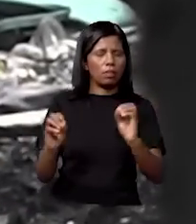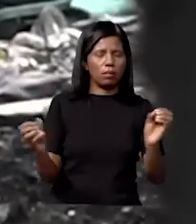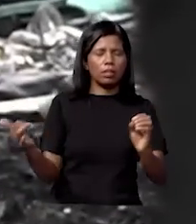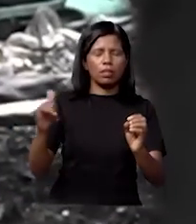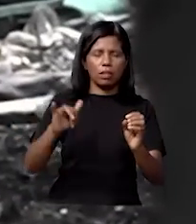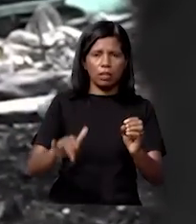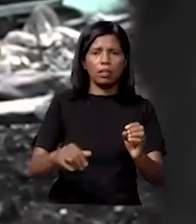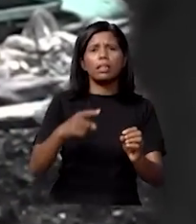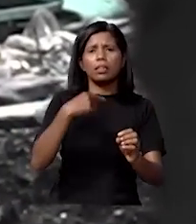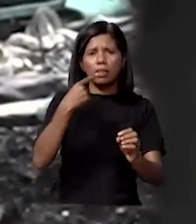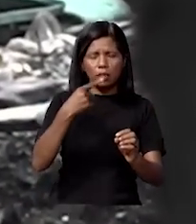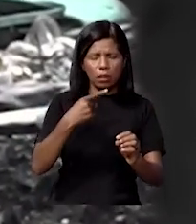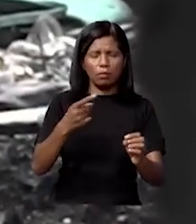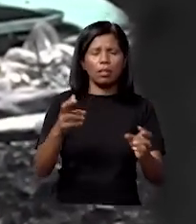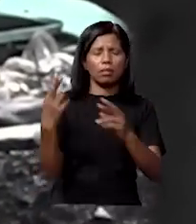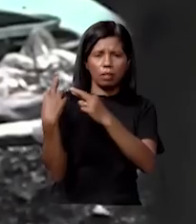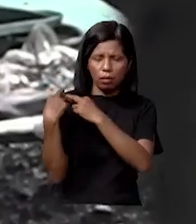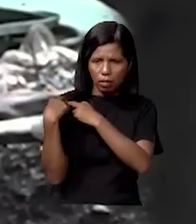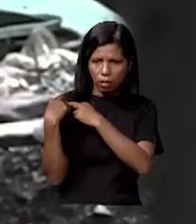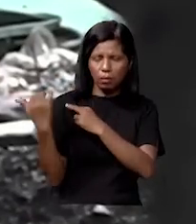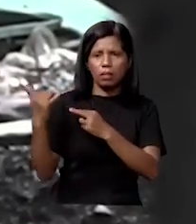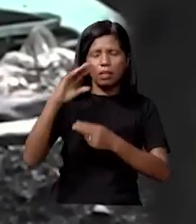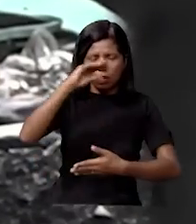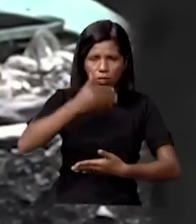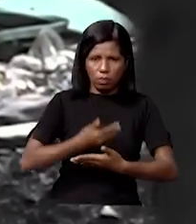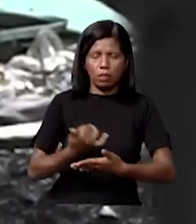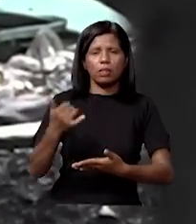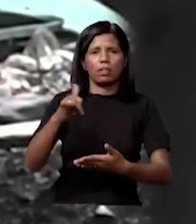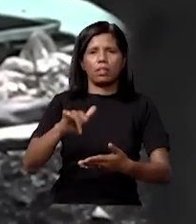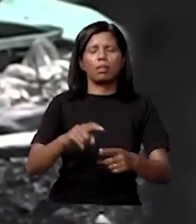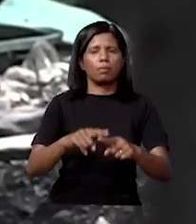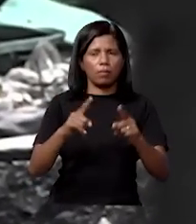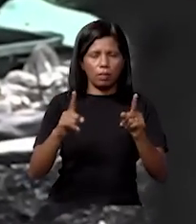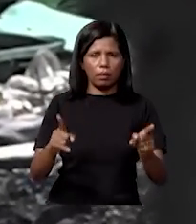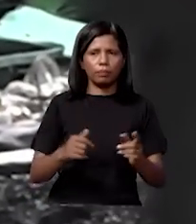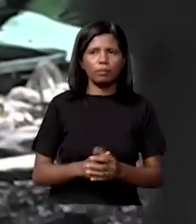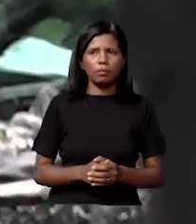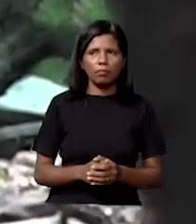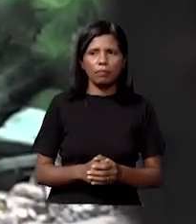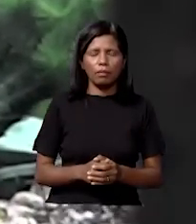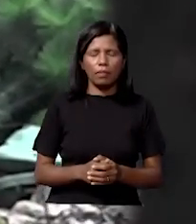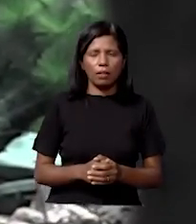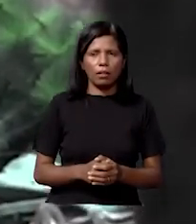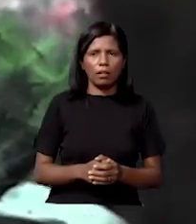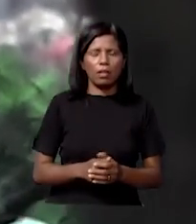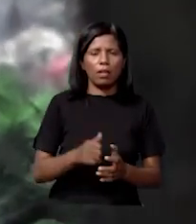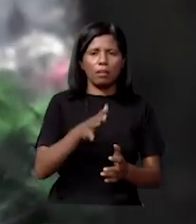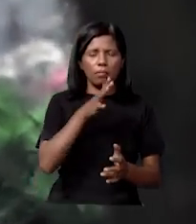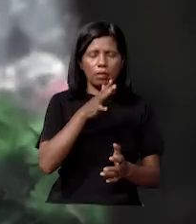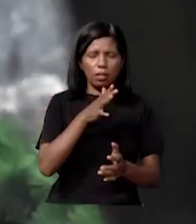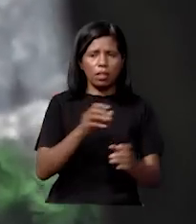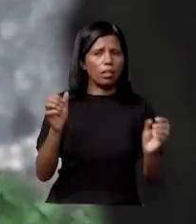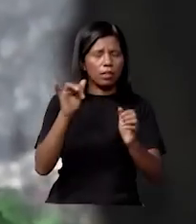mak responsabiliza ba sira ne be se kiik. Mai be miseria ina faluk ne la hela det